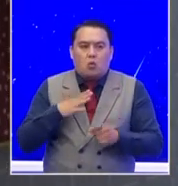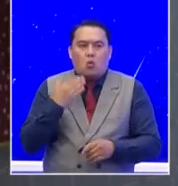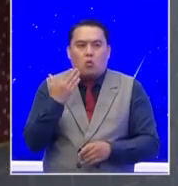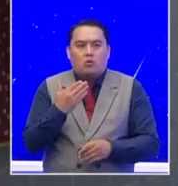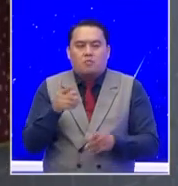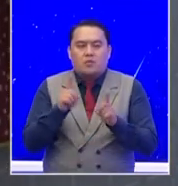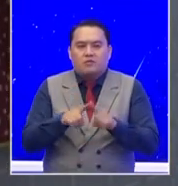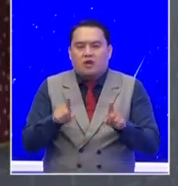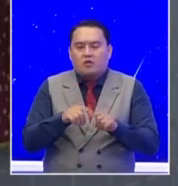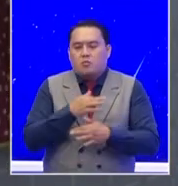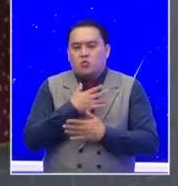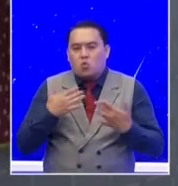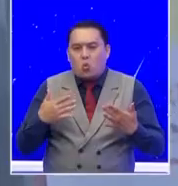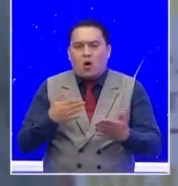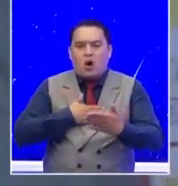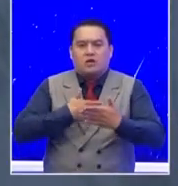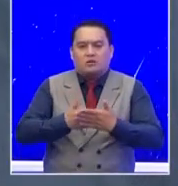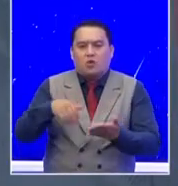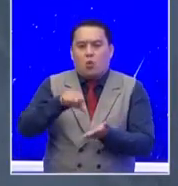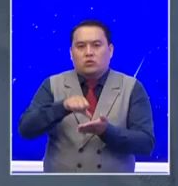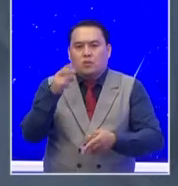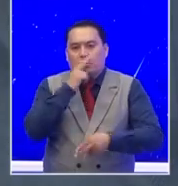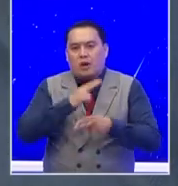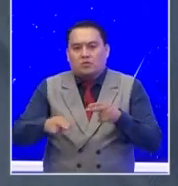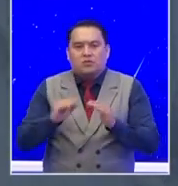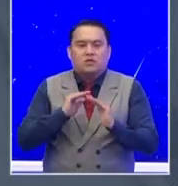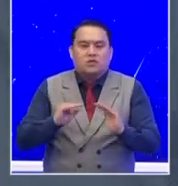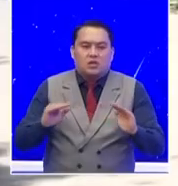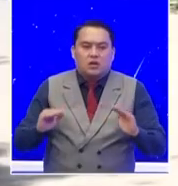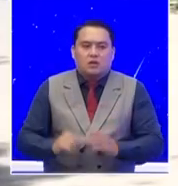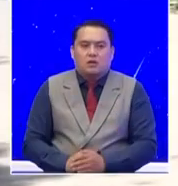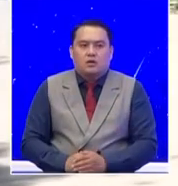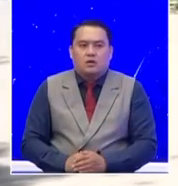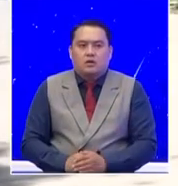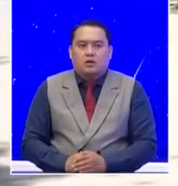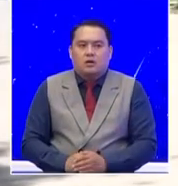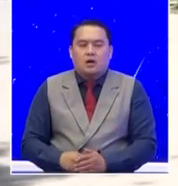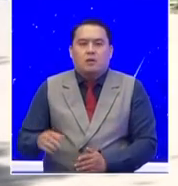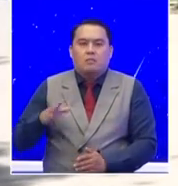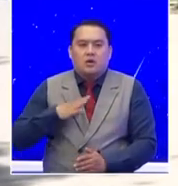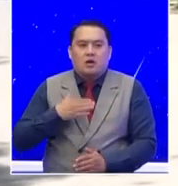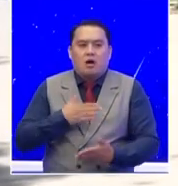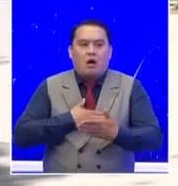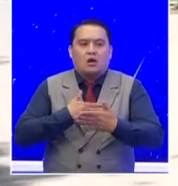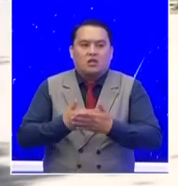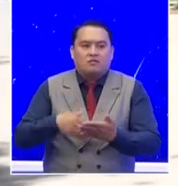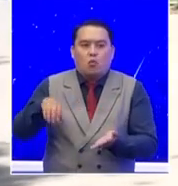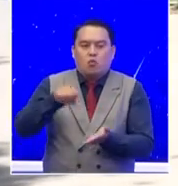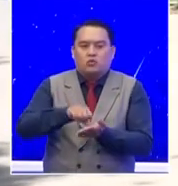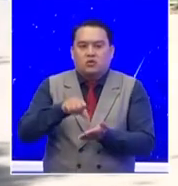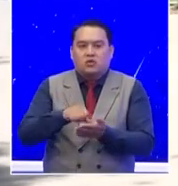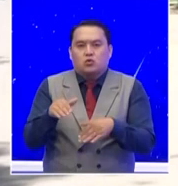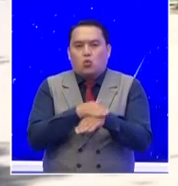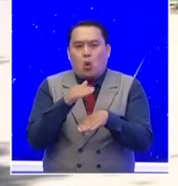неоднократно принимала бескорыстное участие в поисках потерявшихся детей стать асом а также активно участвует он во всяких